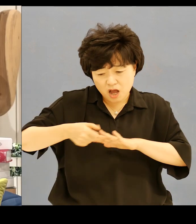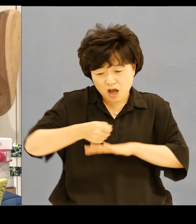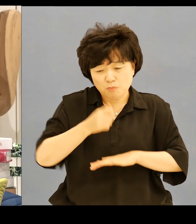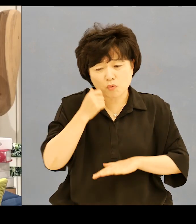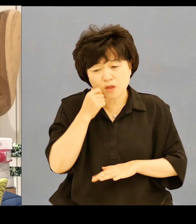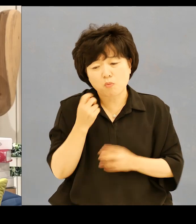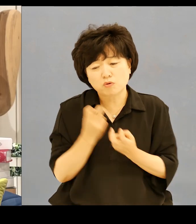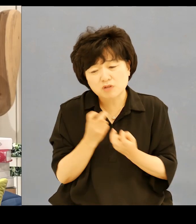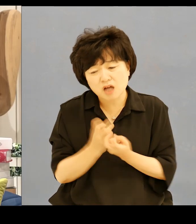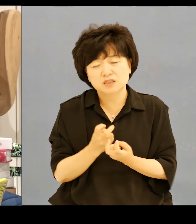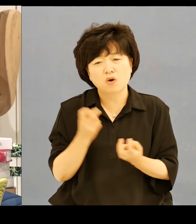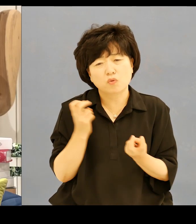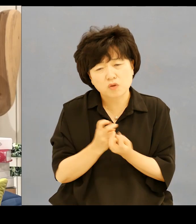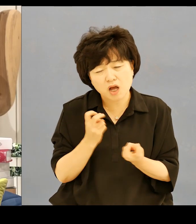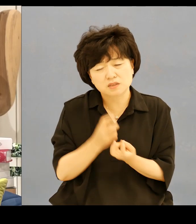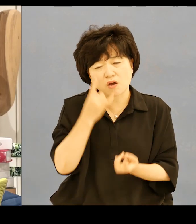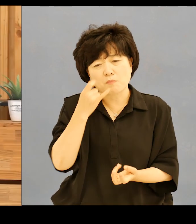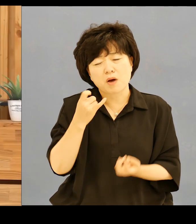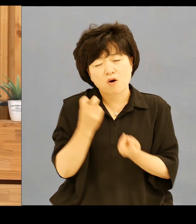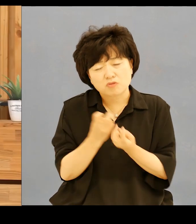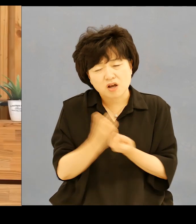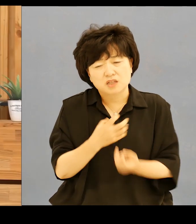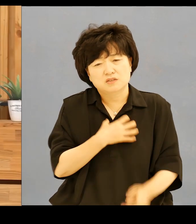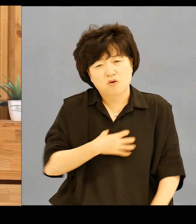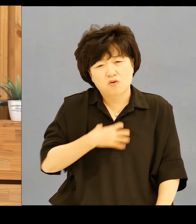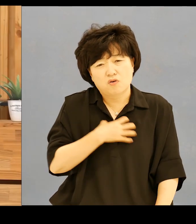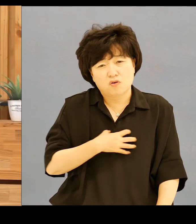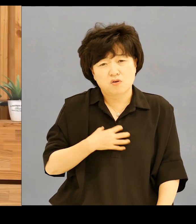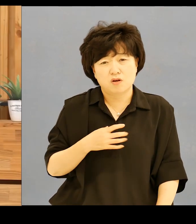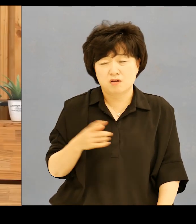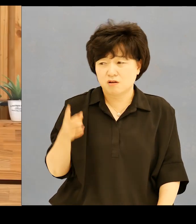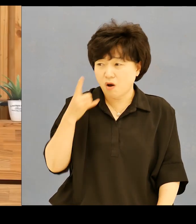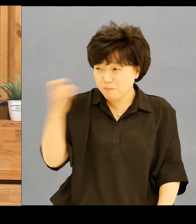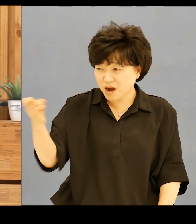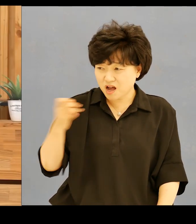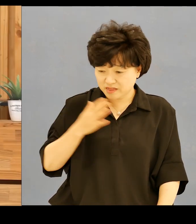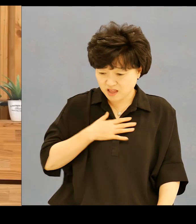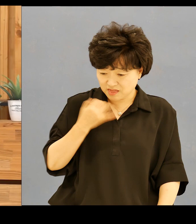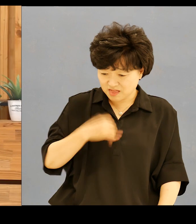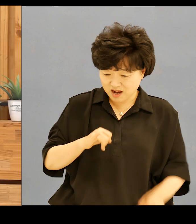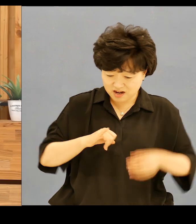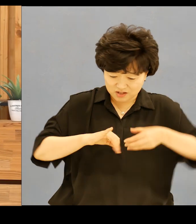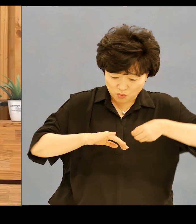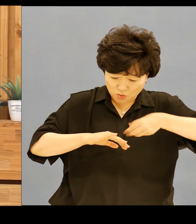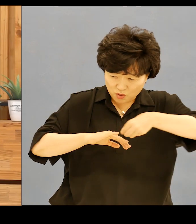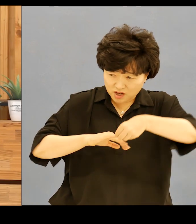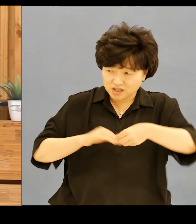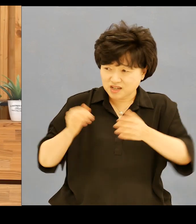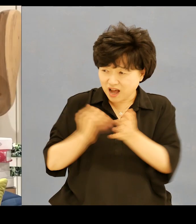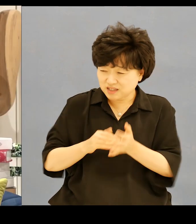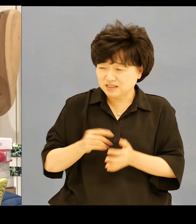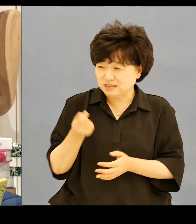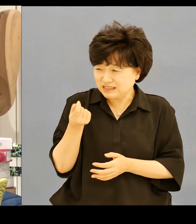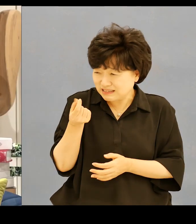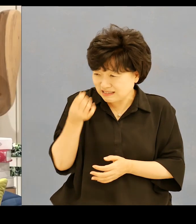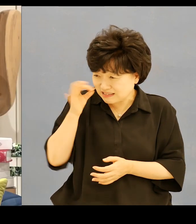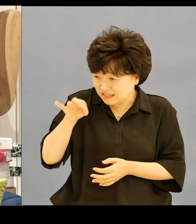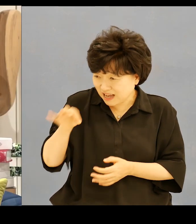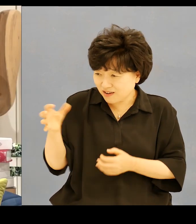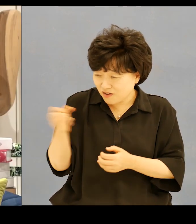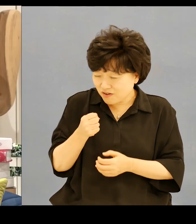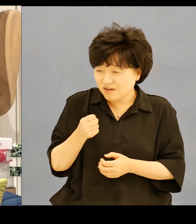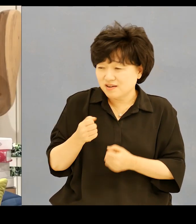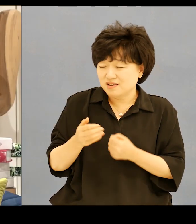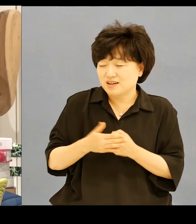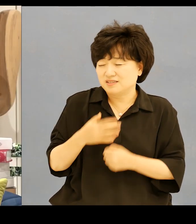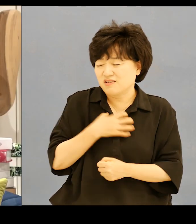해야 되는데 어떡하니 막 자꾸 걱정을 하시더라고요. 손톱 네. 깎는 사소한 걱정까지 하시니까. 그래서 안 되겠다.